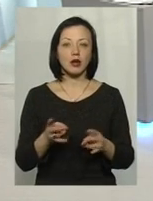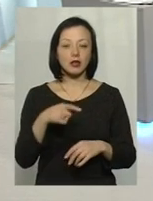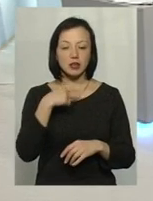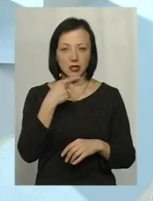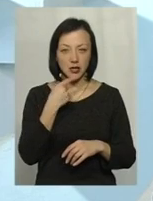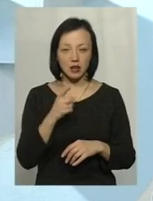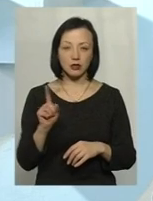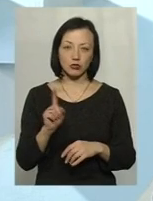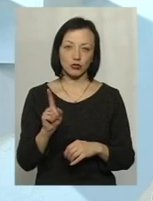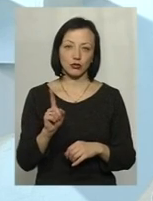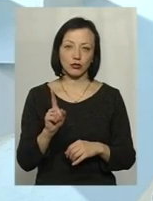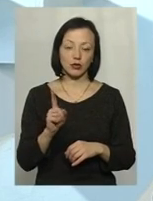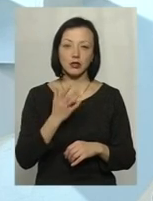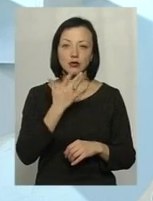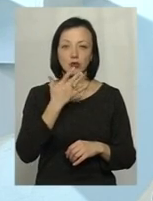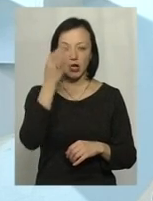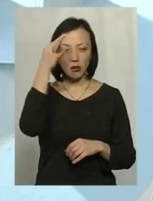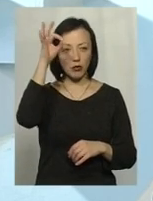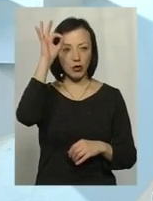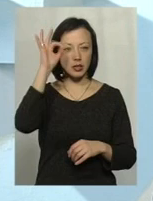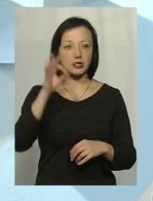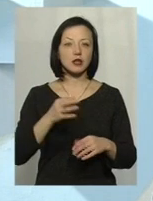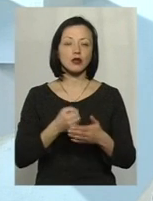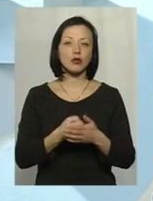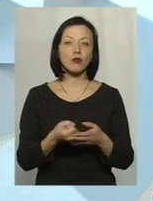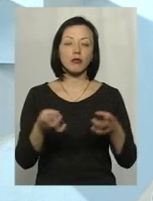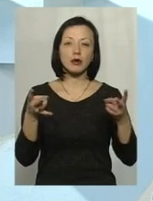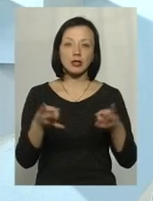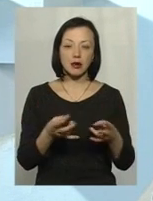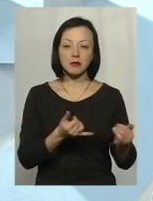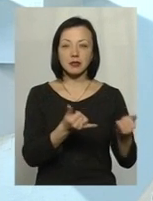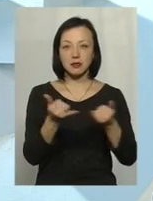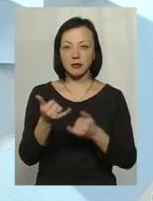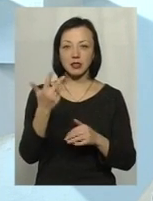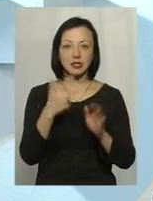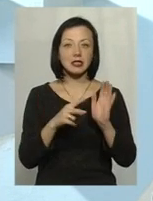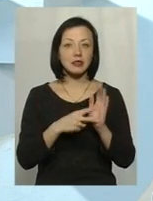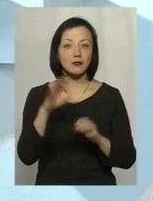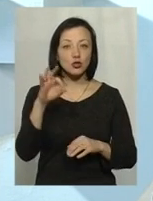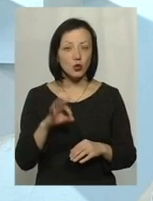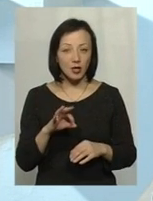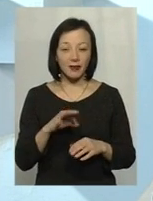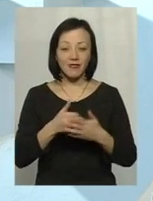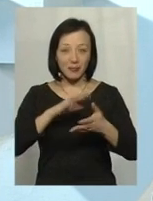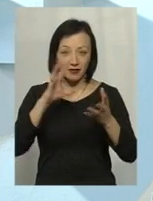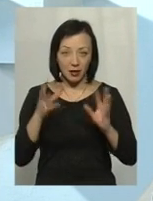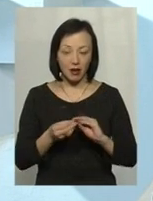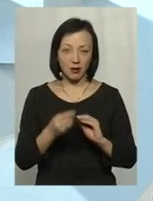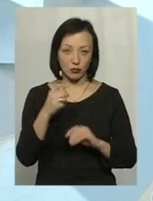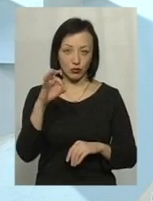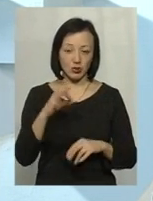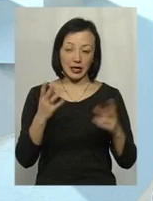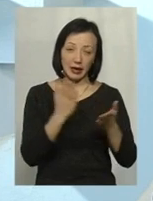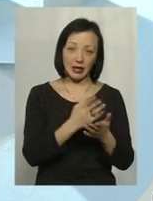факт, що Національна поліція до потреб забезпечена 37%. Але в цілому